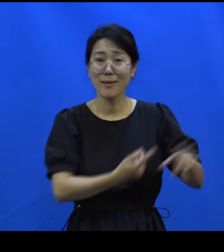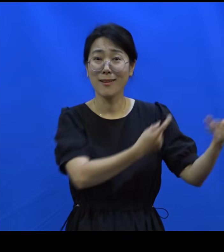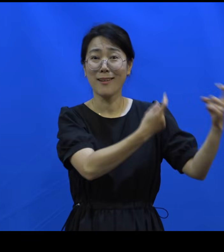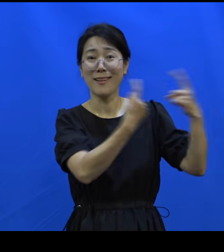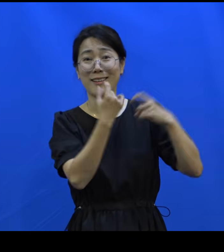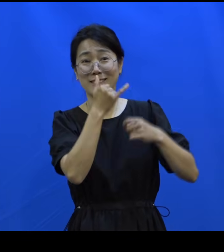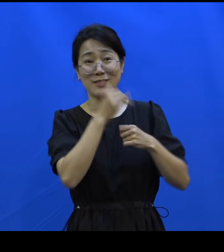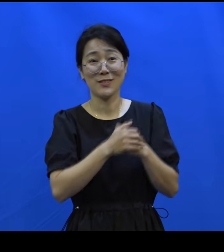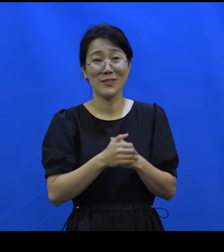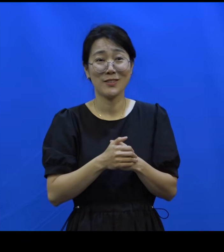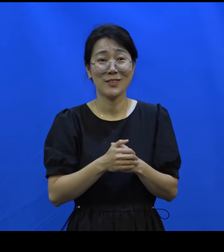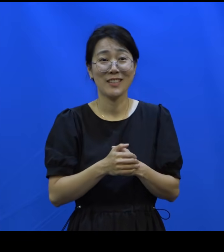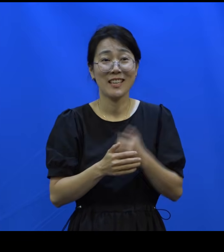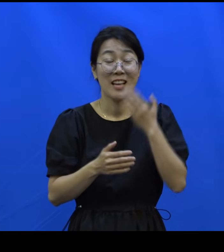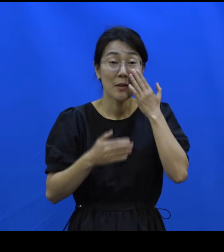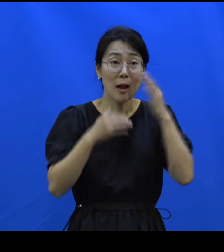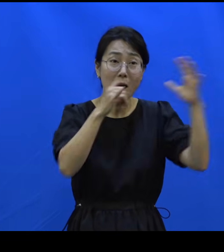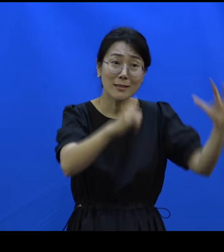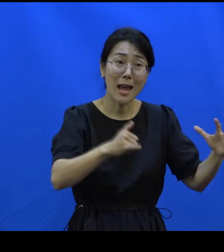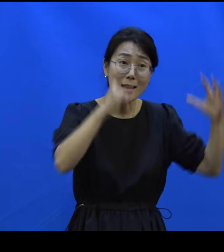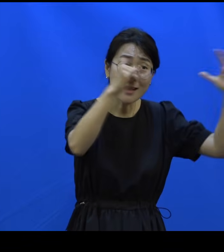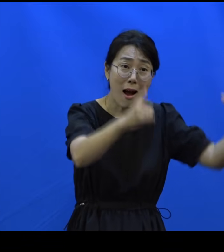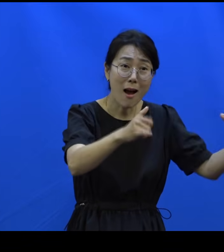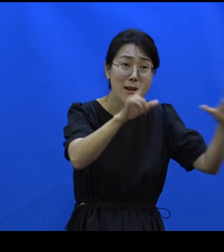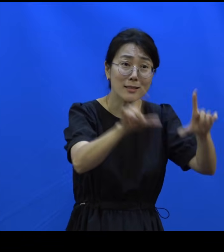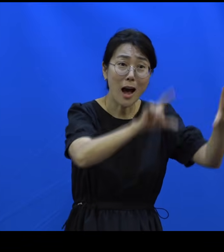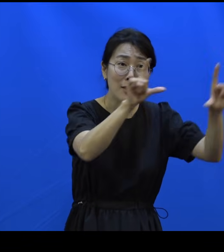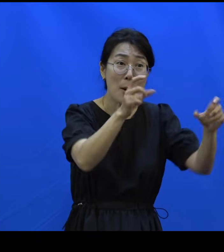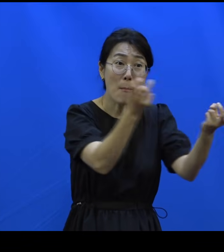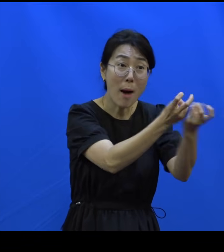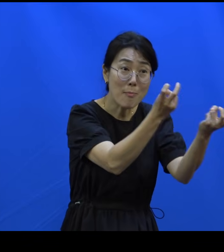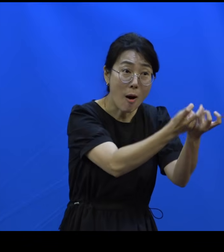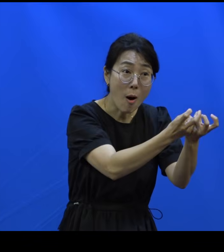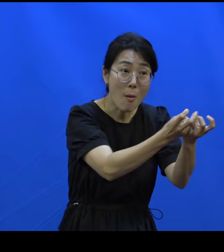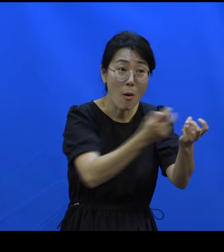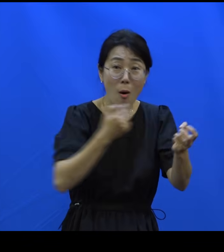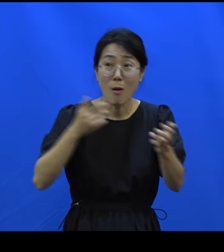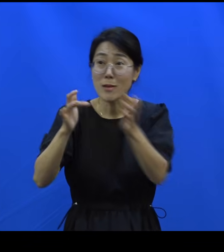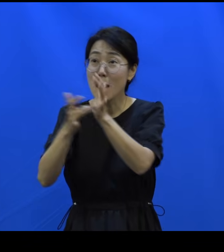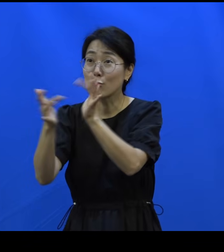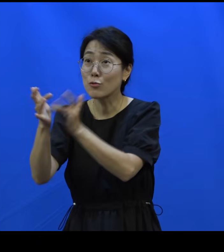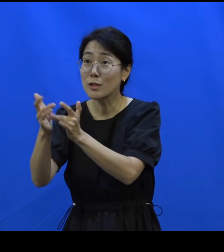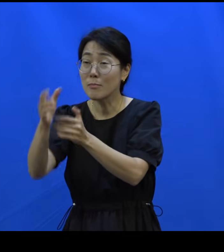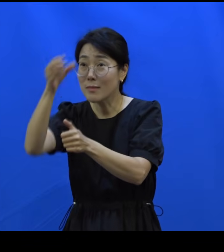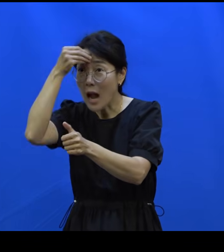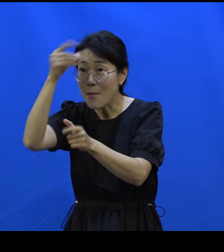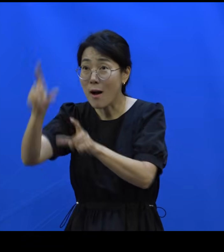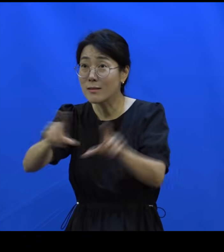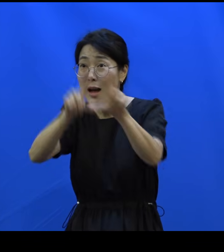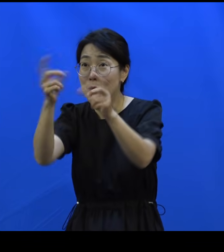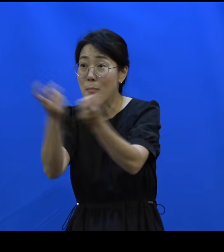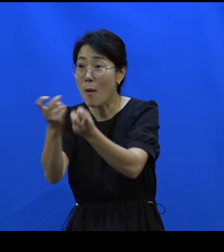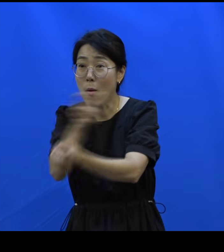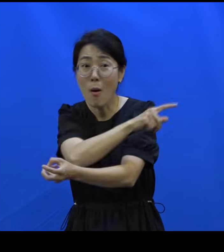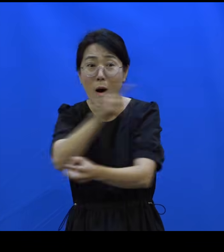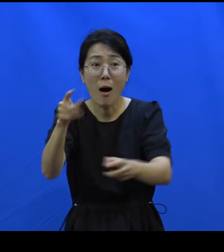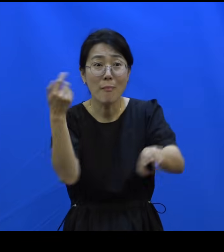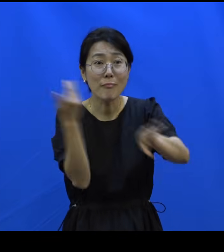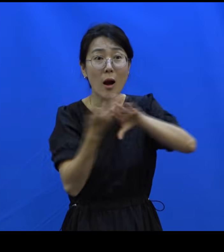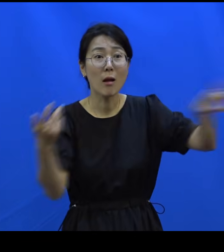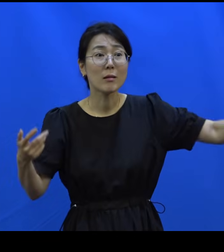내가 지금까지 세상에서 경험한 것과 다른 모습, 이게 급진적 행동이고 파장을 일으키게 되고 충격을 주게 되는